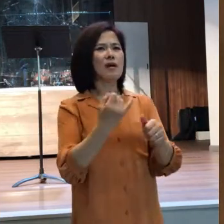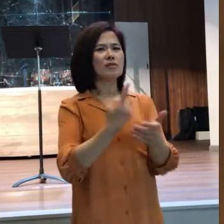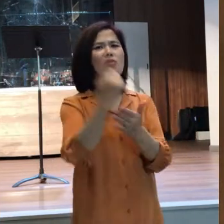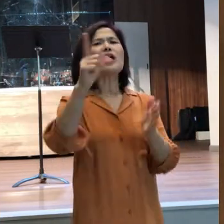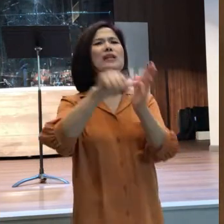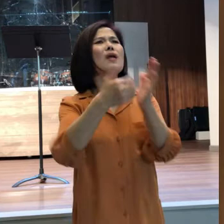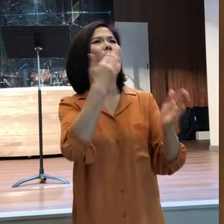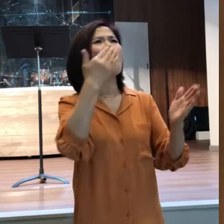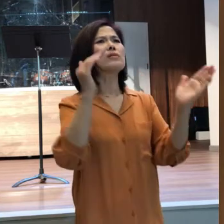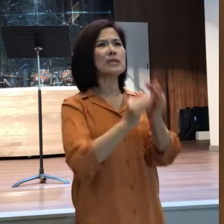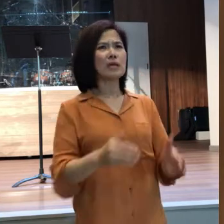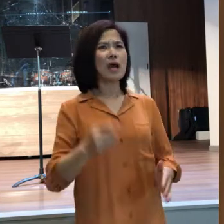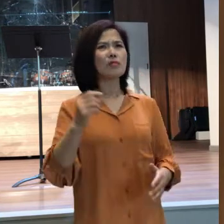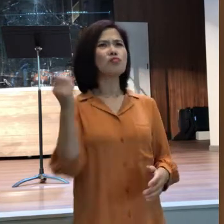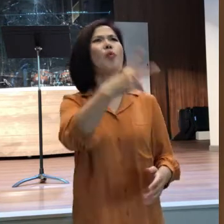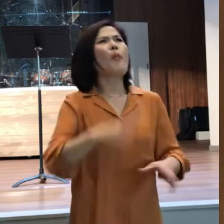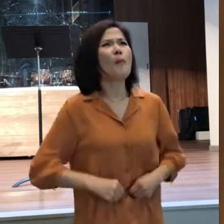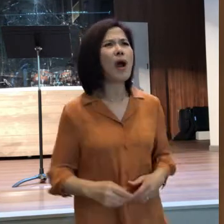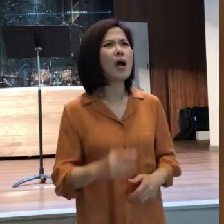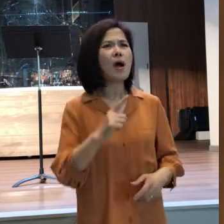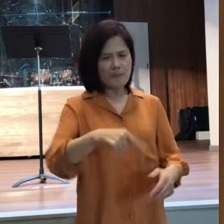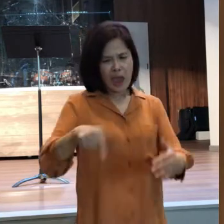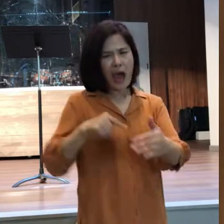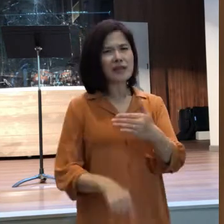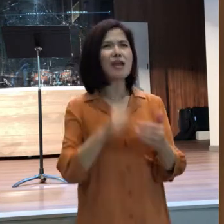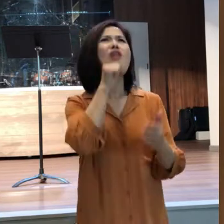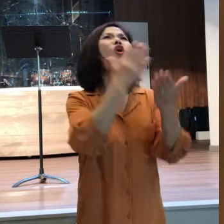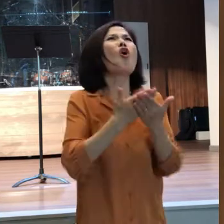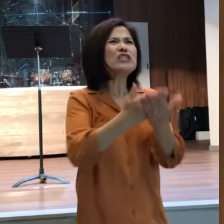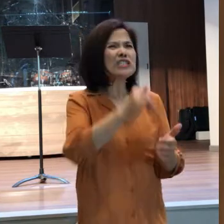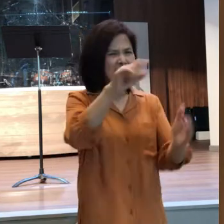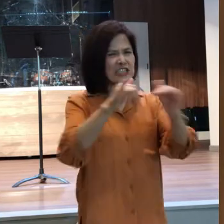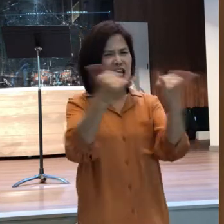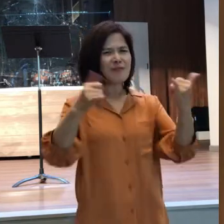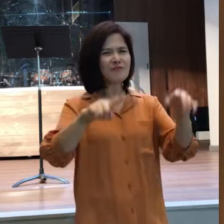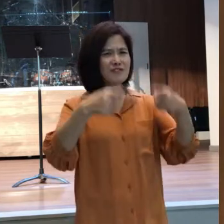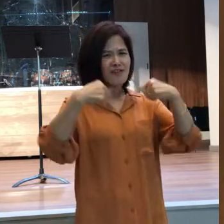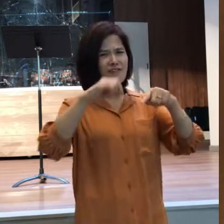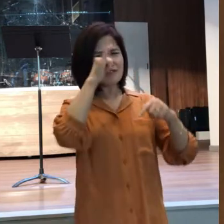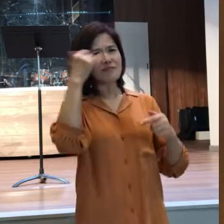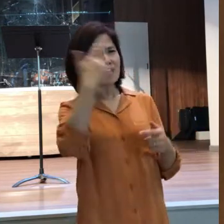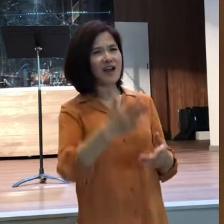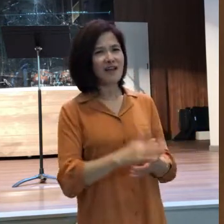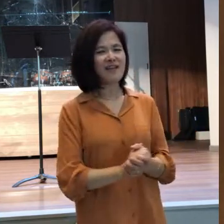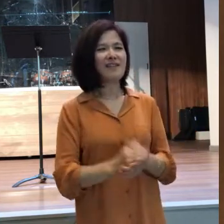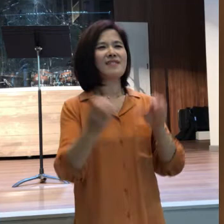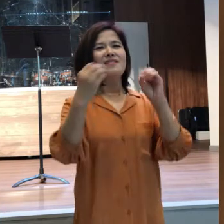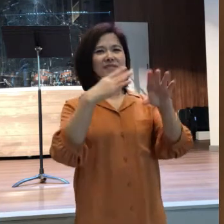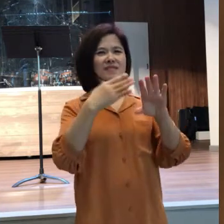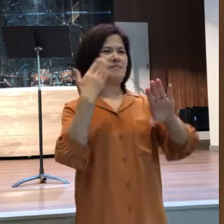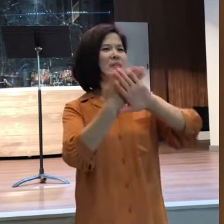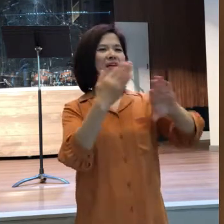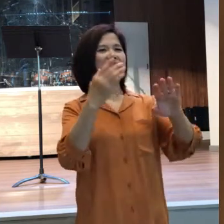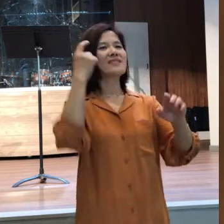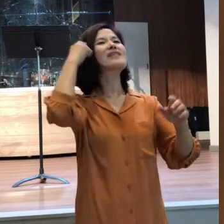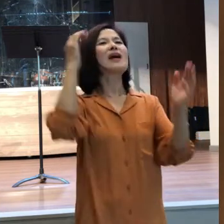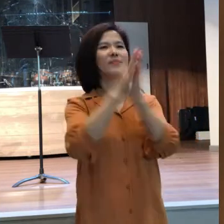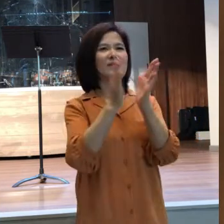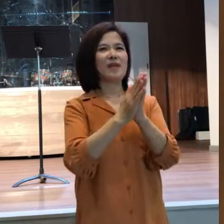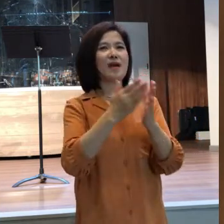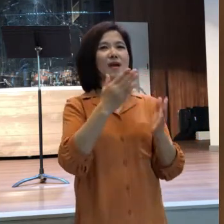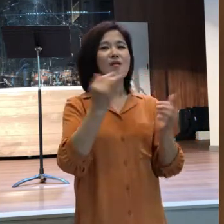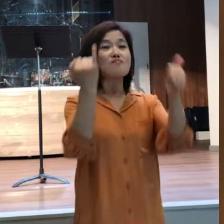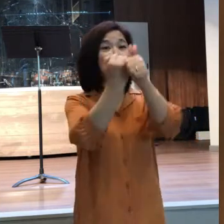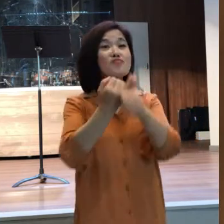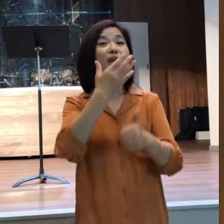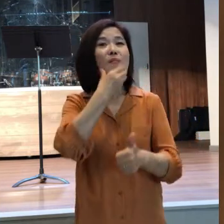먹고 떠났잖아. 아니 뱃속에 거지가 들어앉았어? 여러분, 부부 생활을